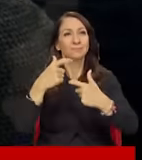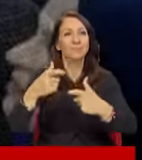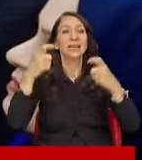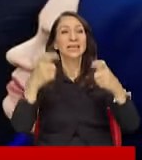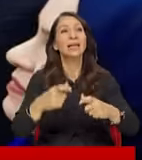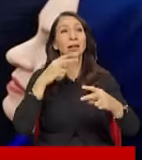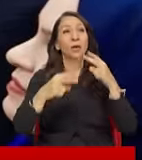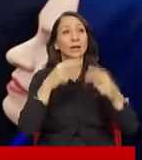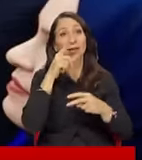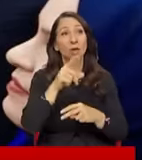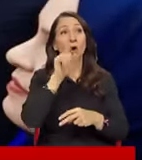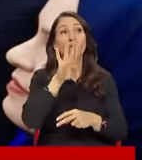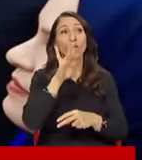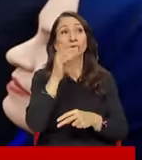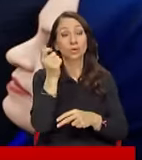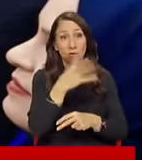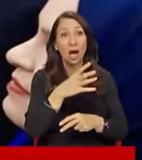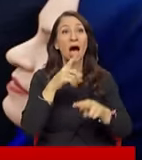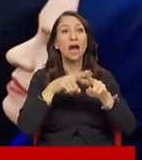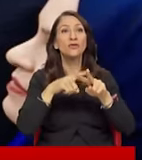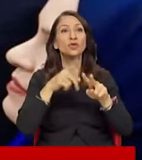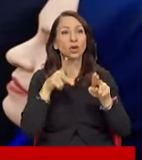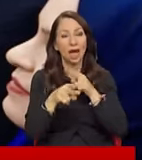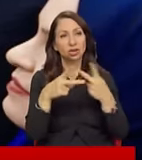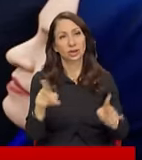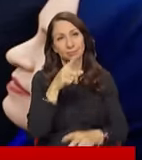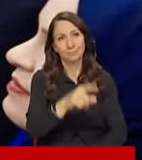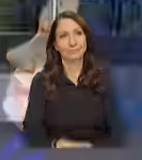kent lokantalarının 14.sünü Arnavutköy'de açtı.